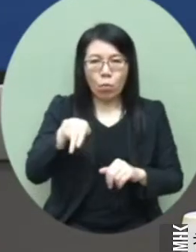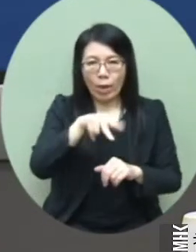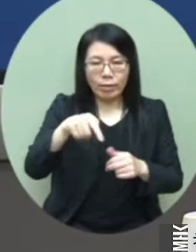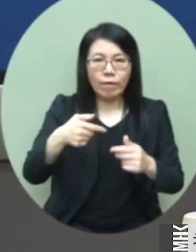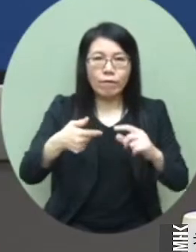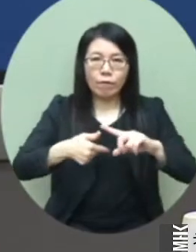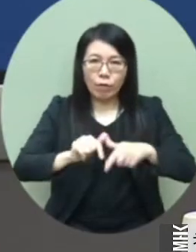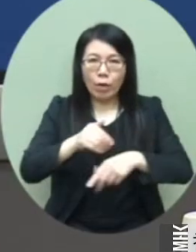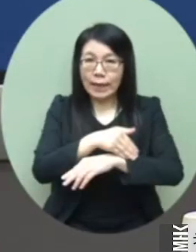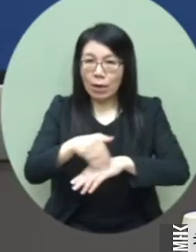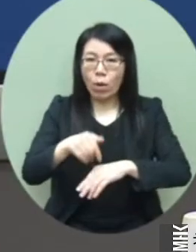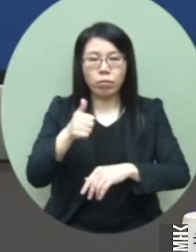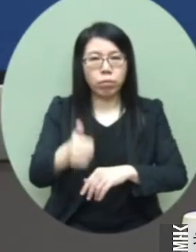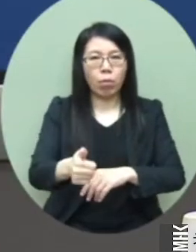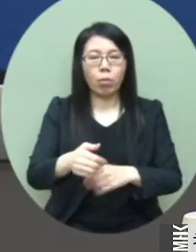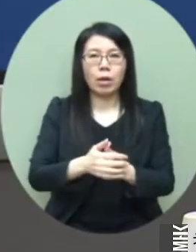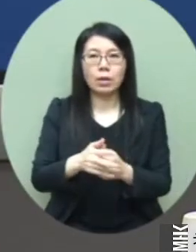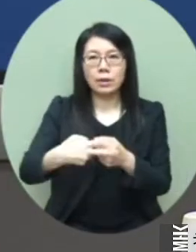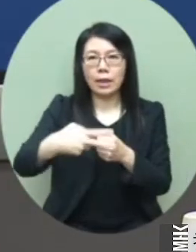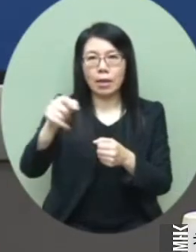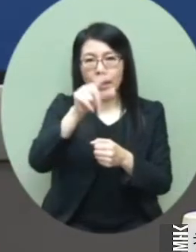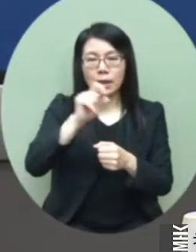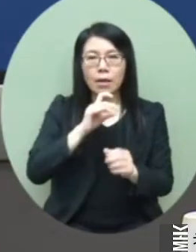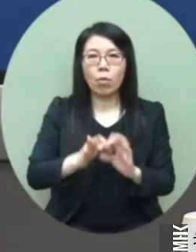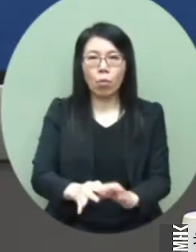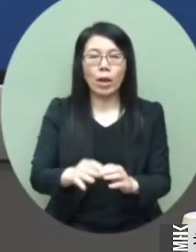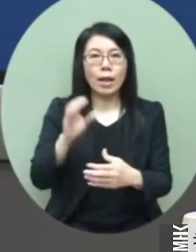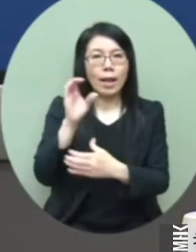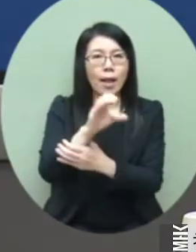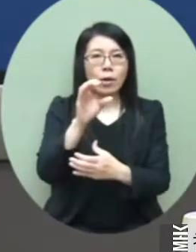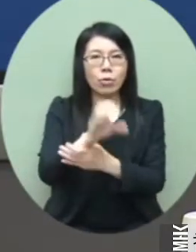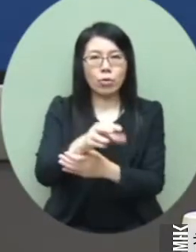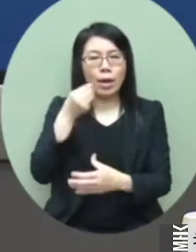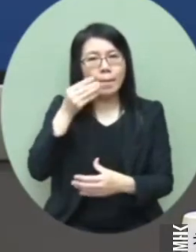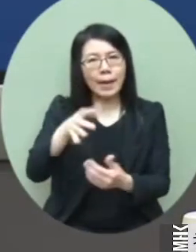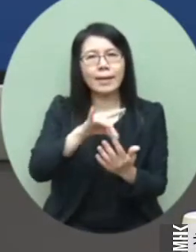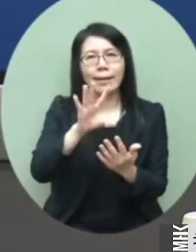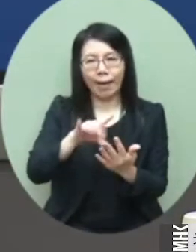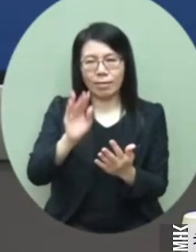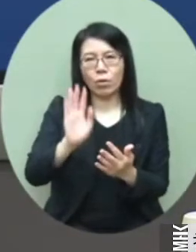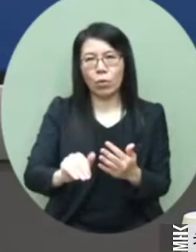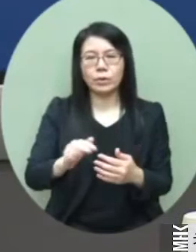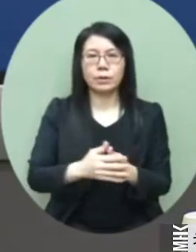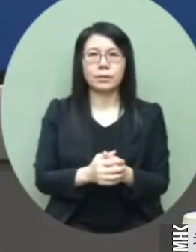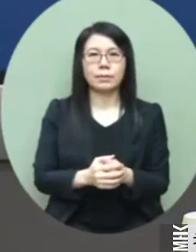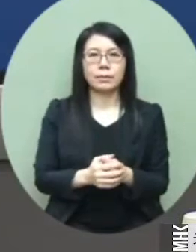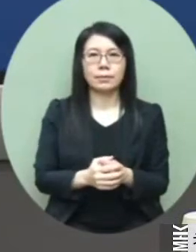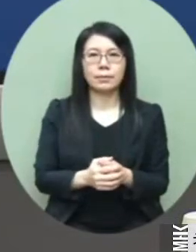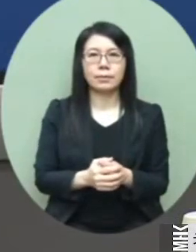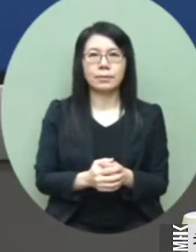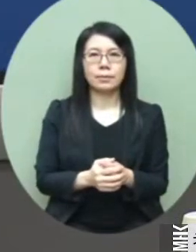路嚇。就第二個問題，關於戲院，其實係俾多一個選擇嘅啫。